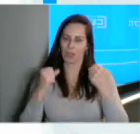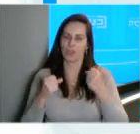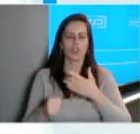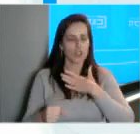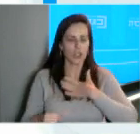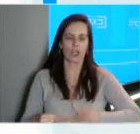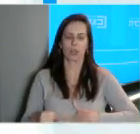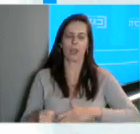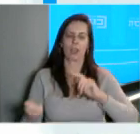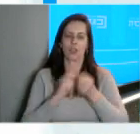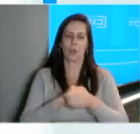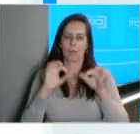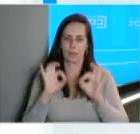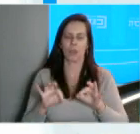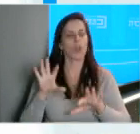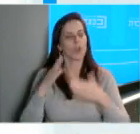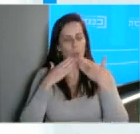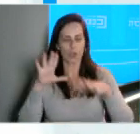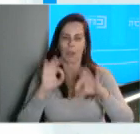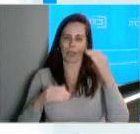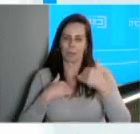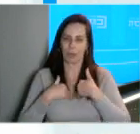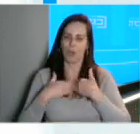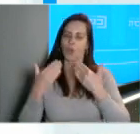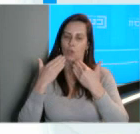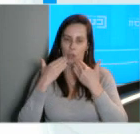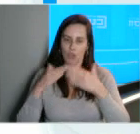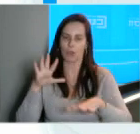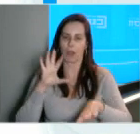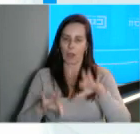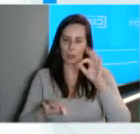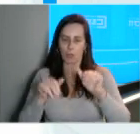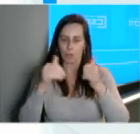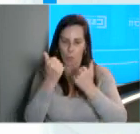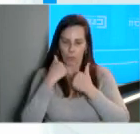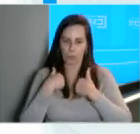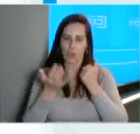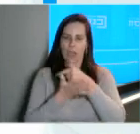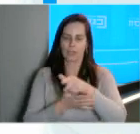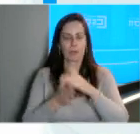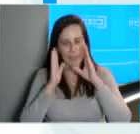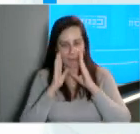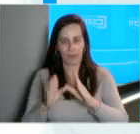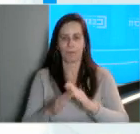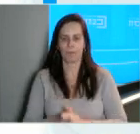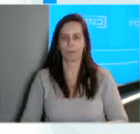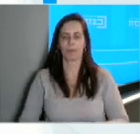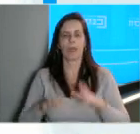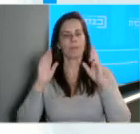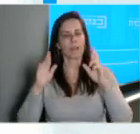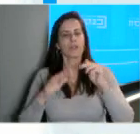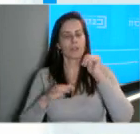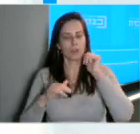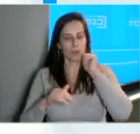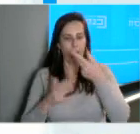חזקה. שכמהה לשינוי אמיתי. תודה שבחרתם בי. תודה שאתם בוטחים בי, שאצג אתכם נאמנה. כולי